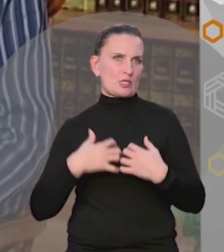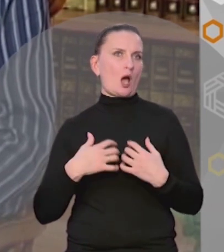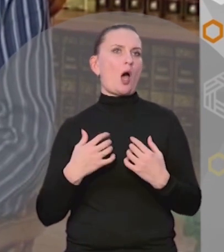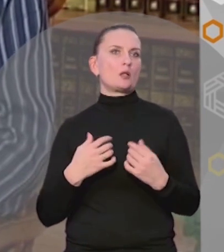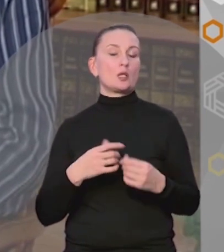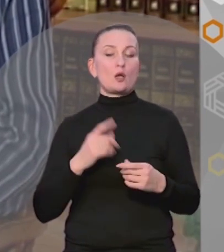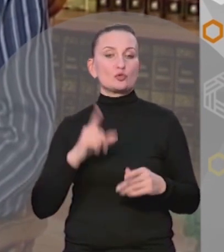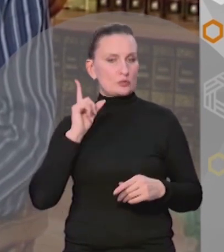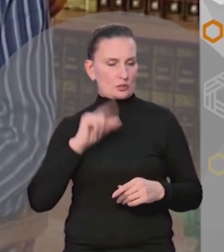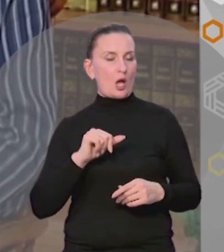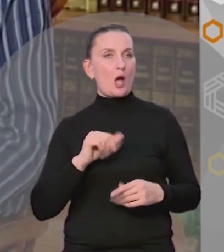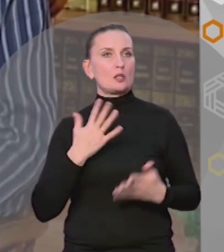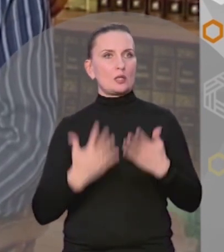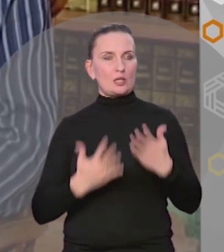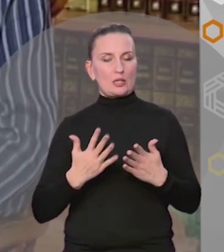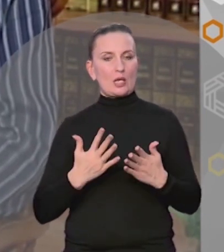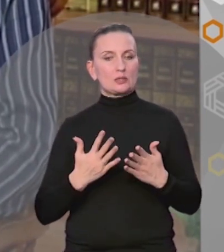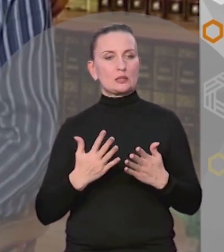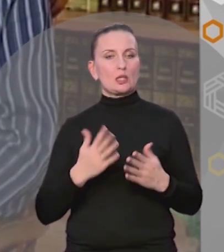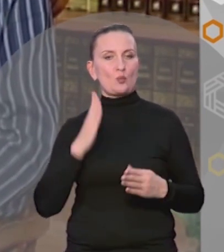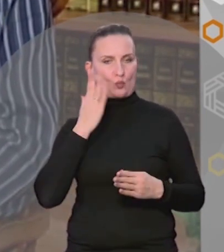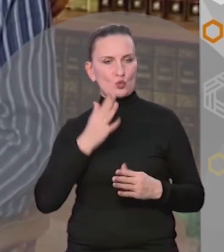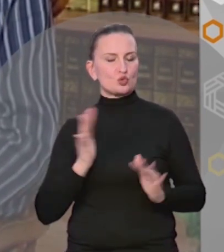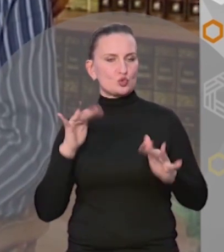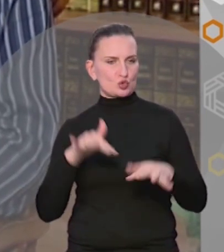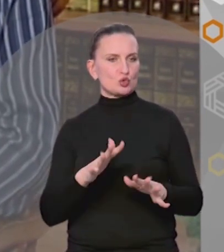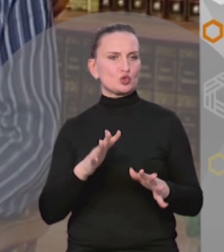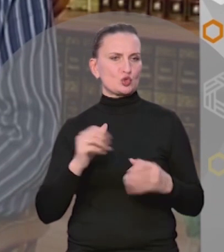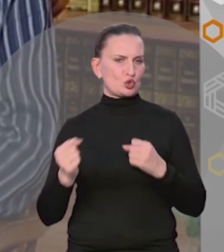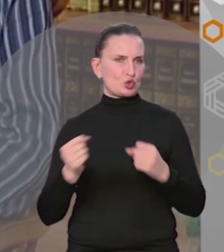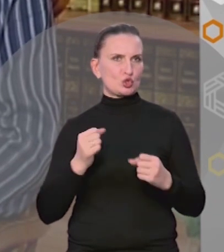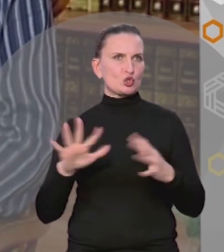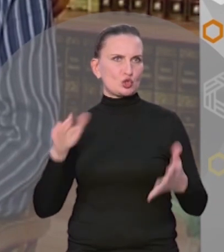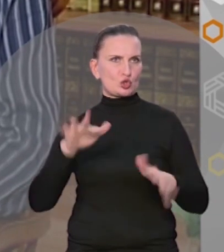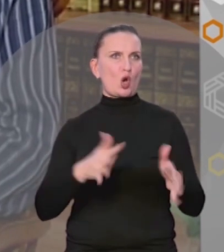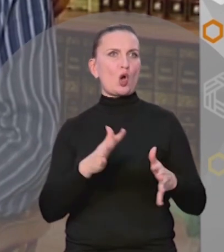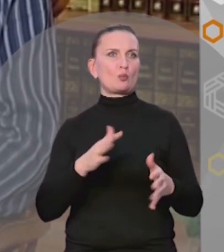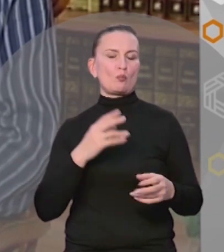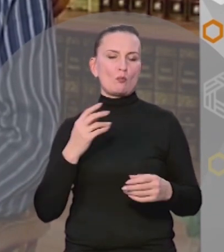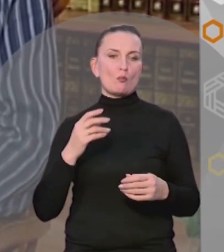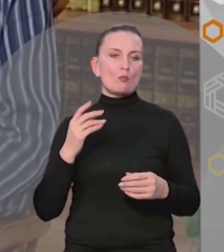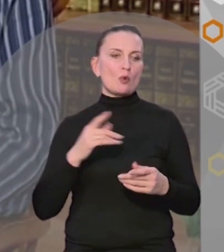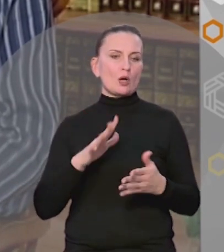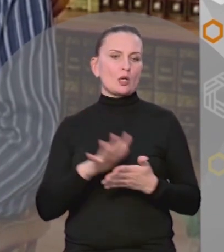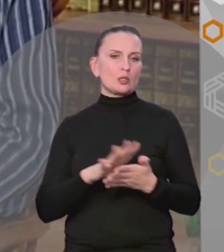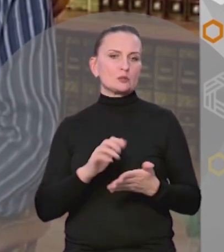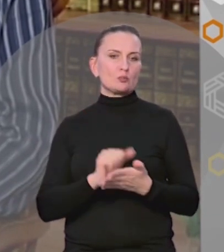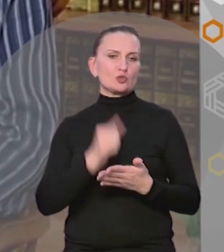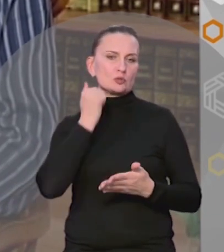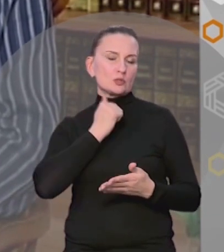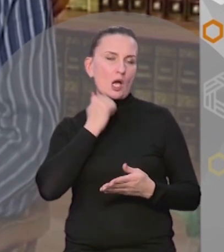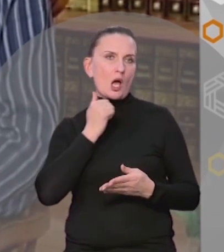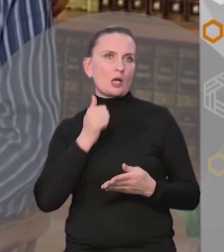Он знал, если разыграется шторм, прогнившая обшивка не выдержит ударов волн,